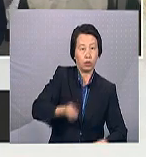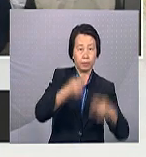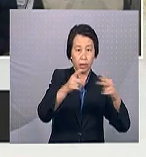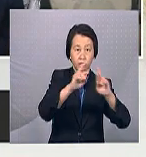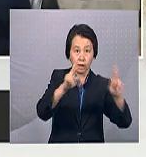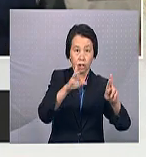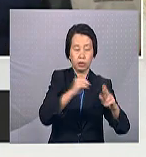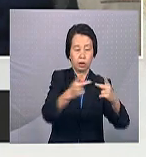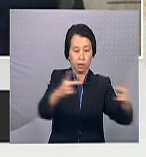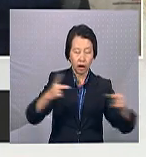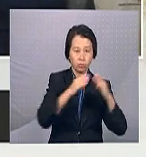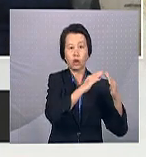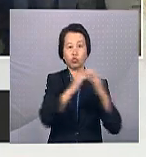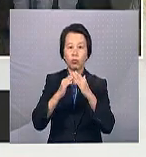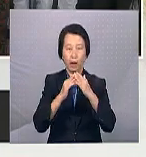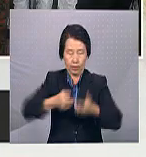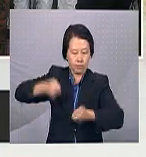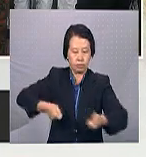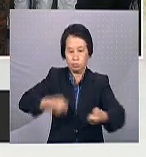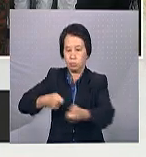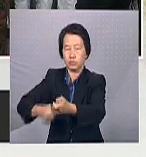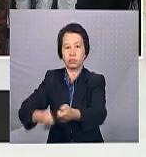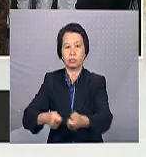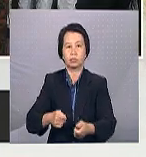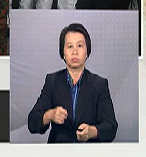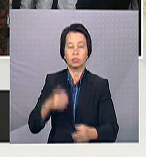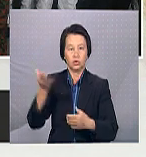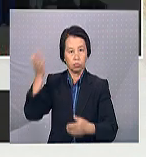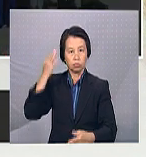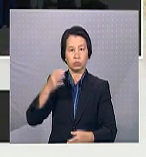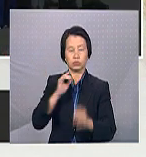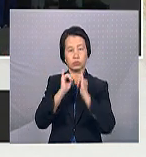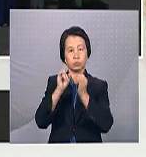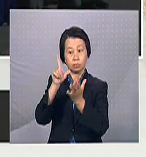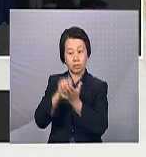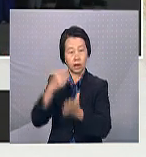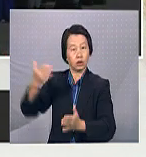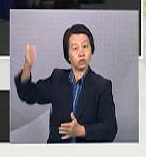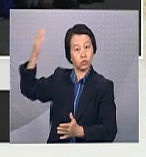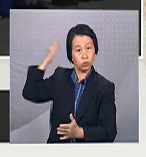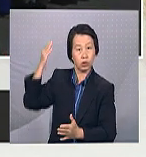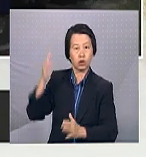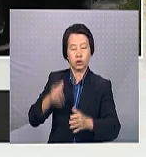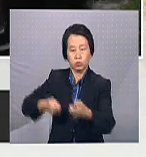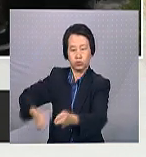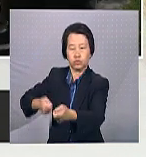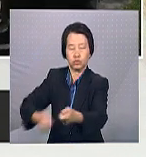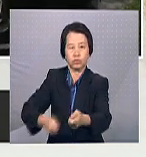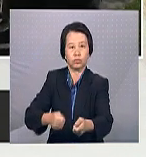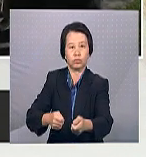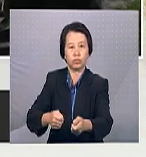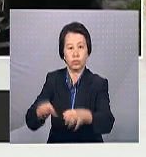perumahan. Seperti yang saya sebutkan di dalam PCPC yang lepas, bahawa bukan saja di Nyah Cemar dilakukan